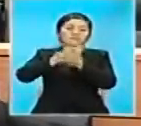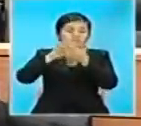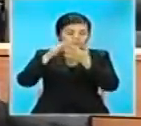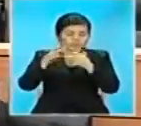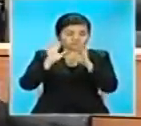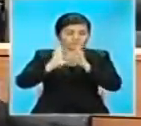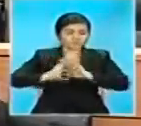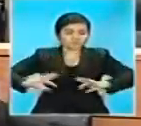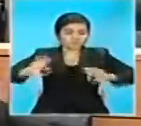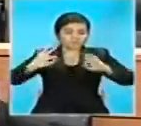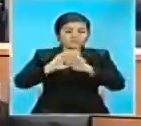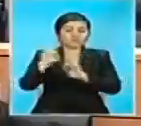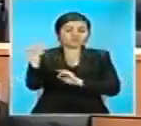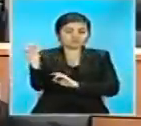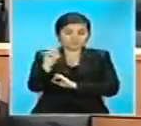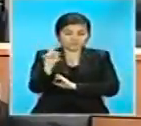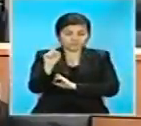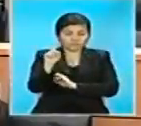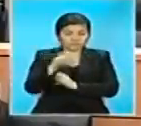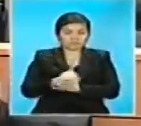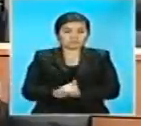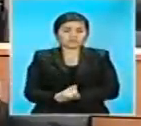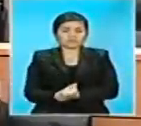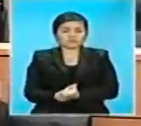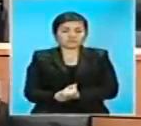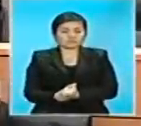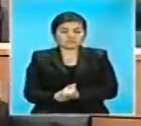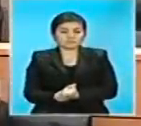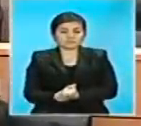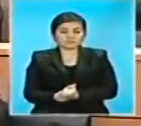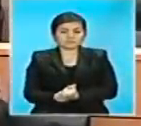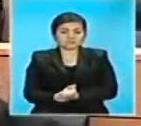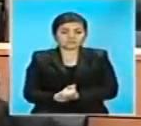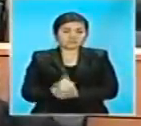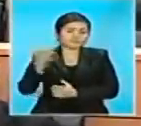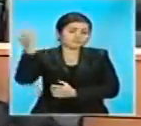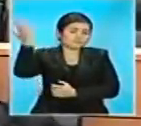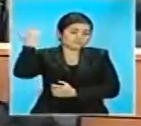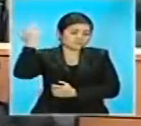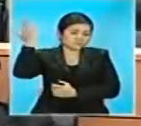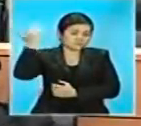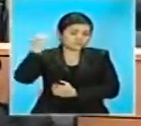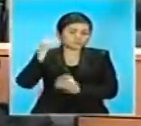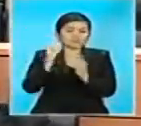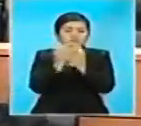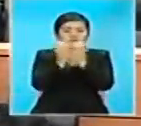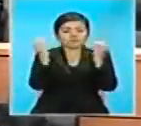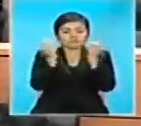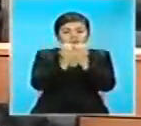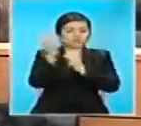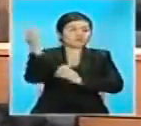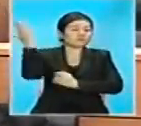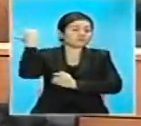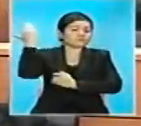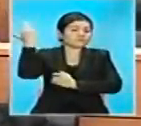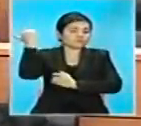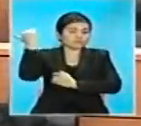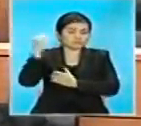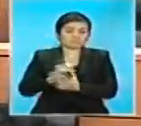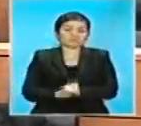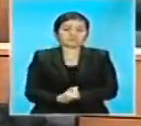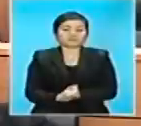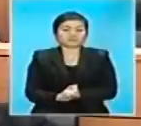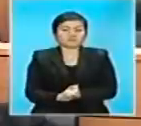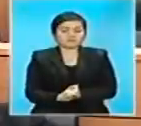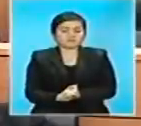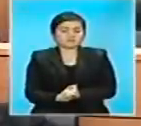คัญคือเรื่องของที่มาเพราะว่าฉบับเก่านั้นที่มาก็เสมือนหนึ่งว่านะ